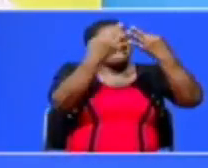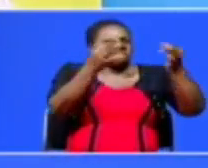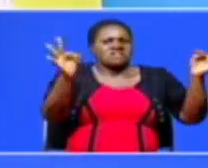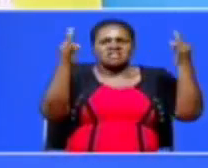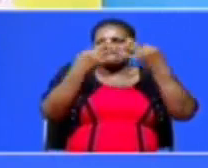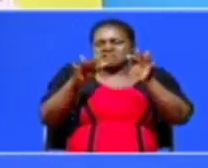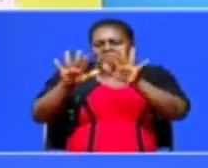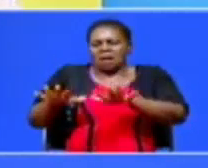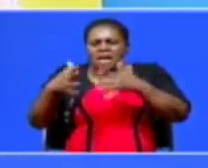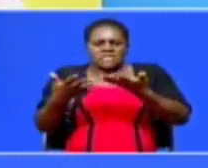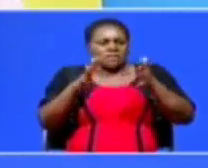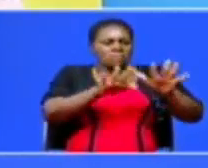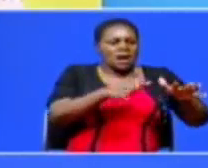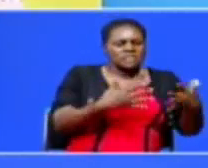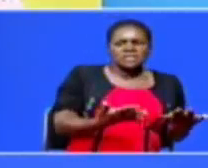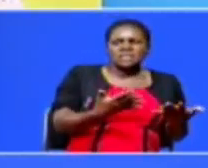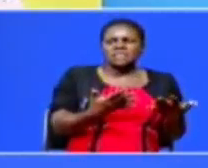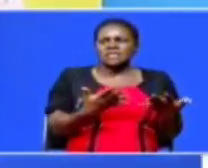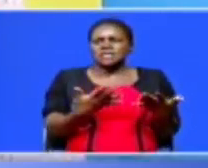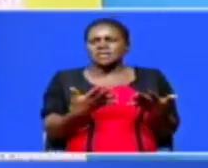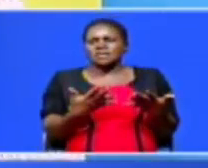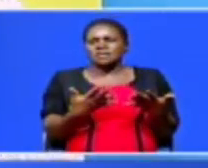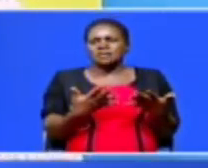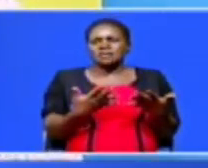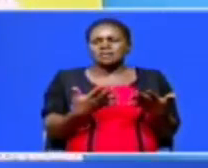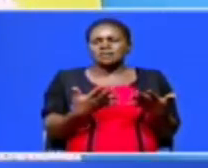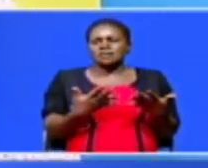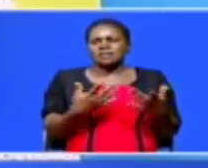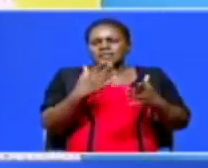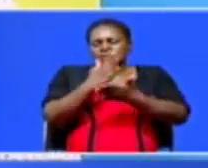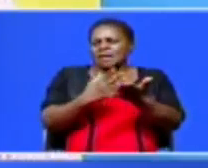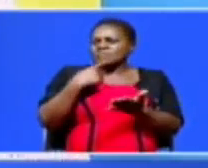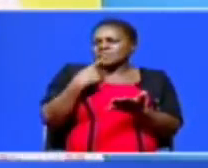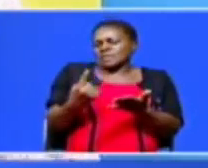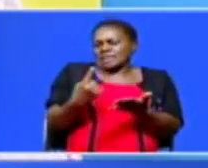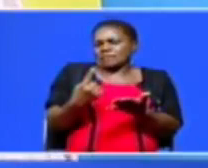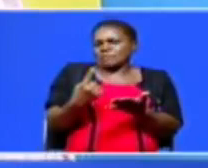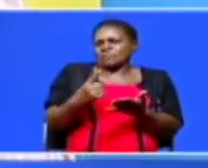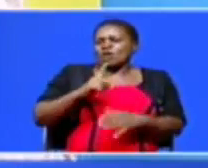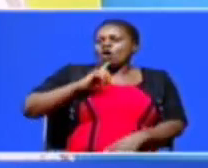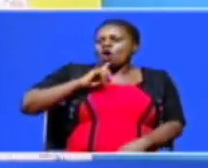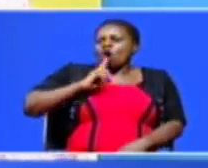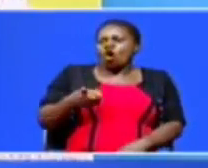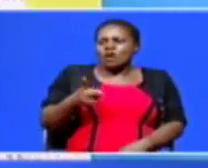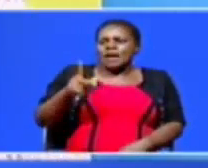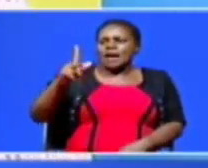start partaking of some of these things, some of them even saying that they are now free to order